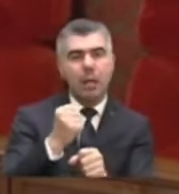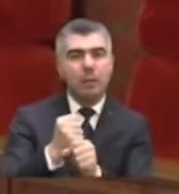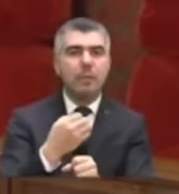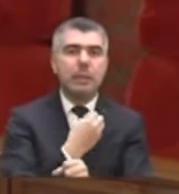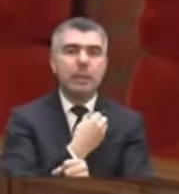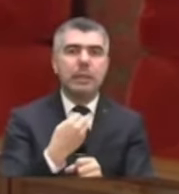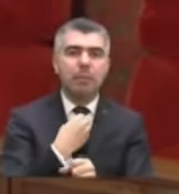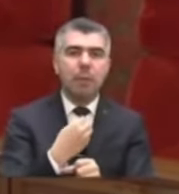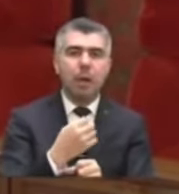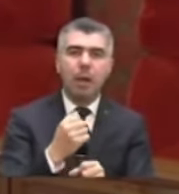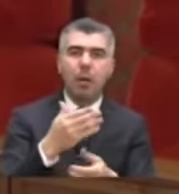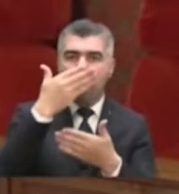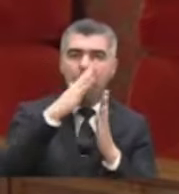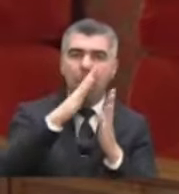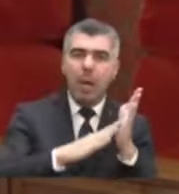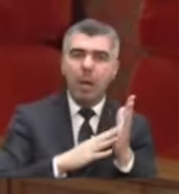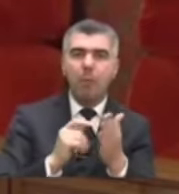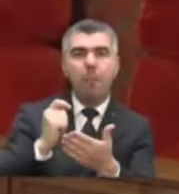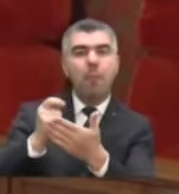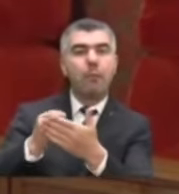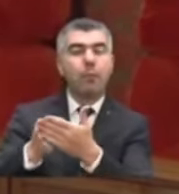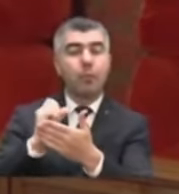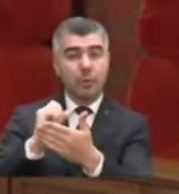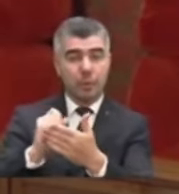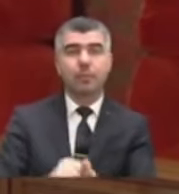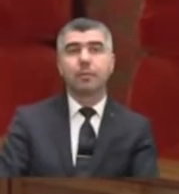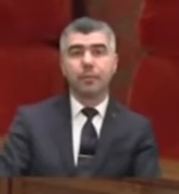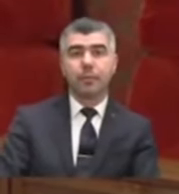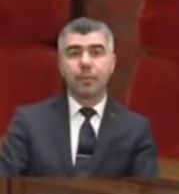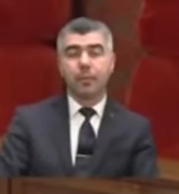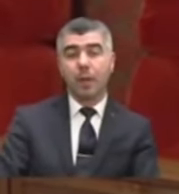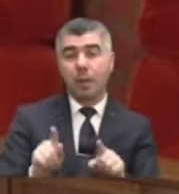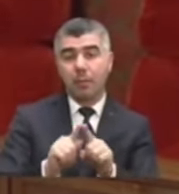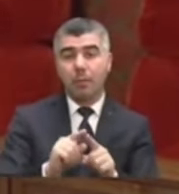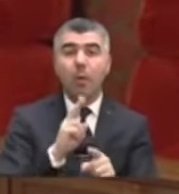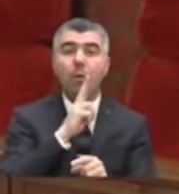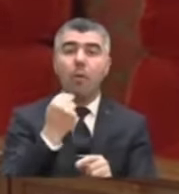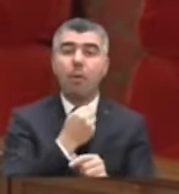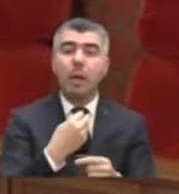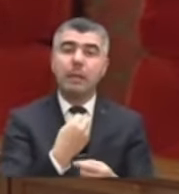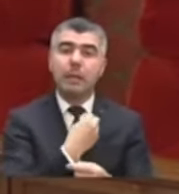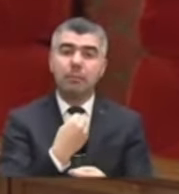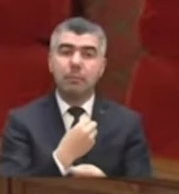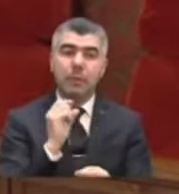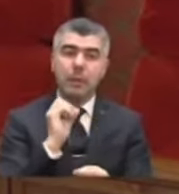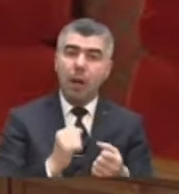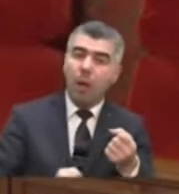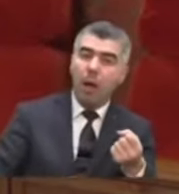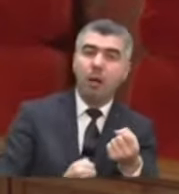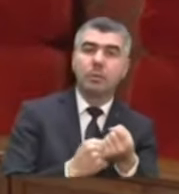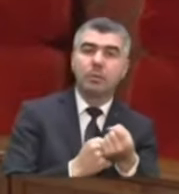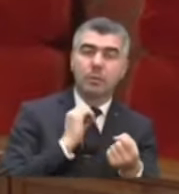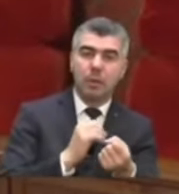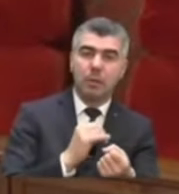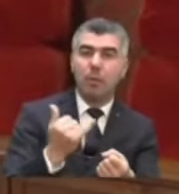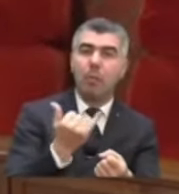الصحه في المغرب، في القطاع الخاص ماشي القطاع العمومي، انما القطاع العمومي خصو واحد التحفيز باش يكون عنده واحد النظام كذلك